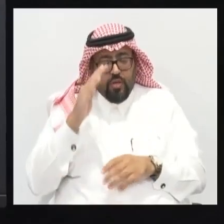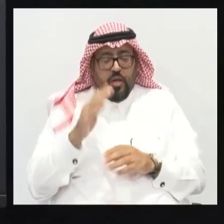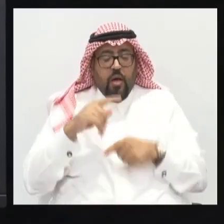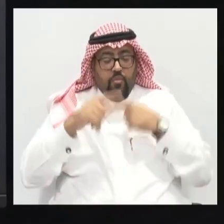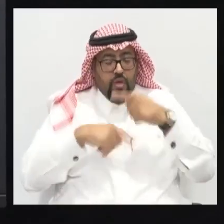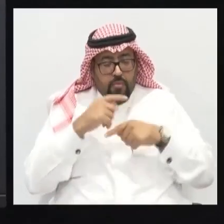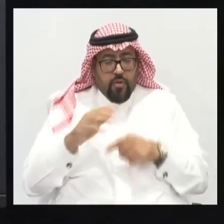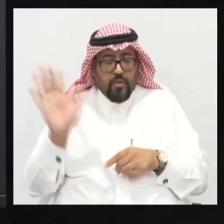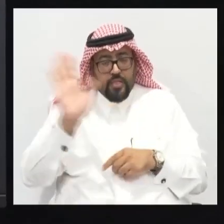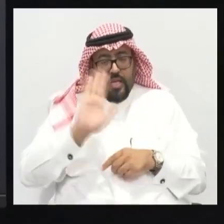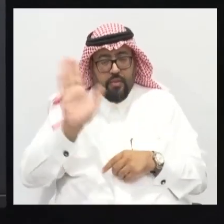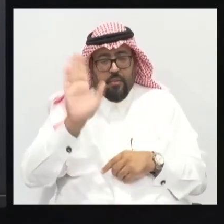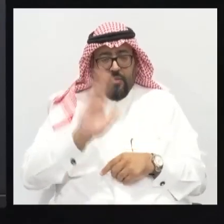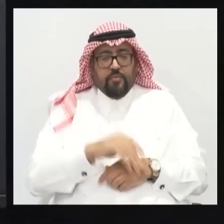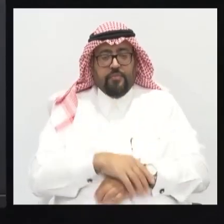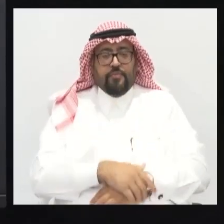المتابعه والى لقاء جديد